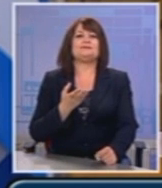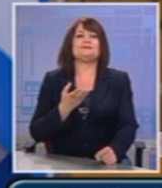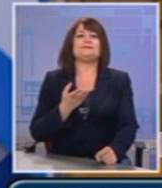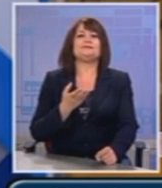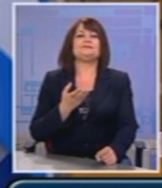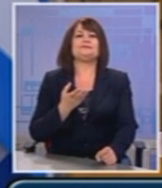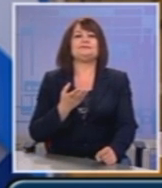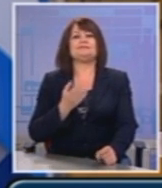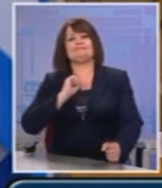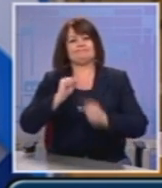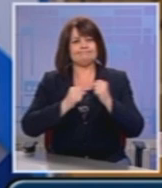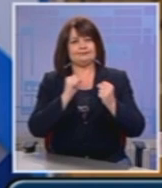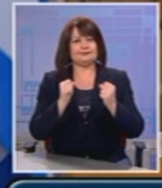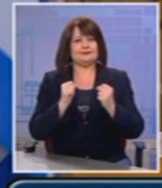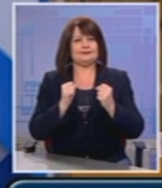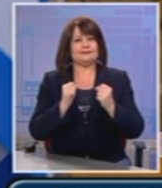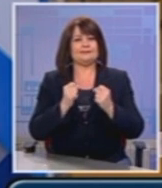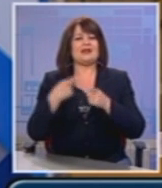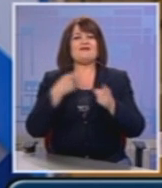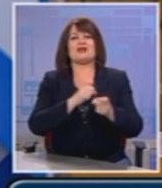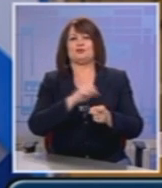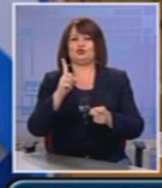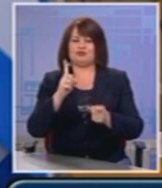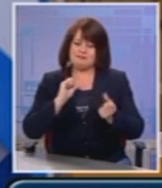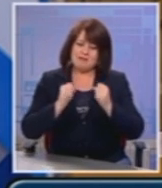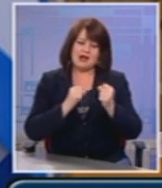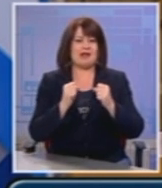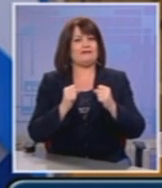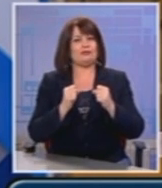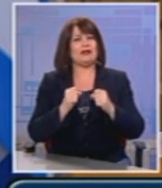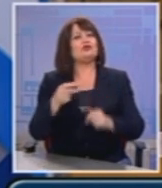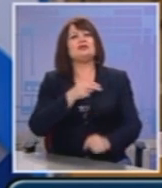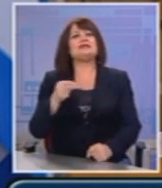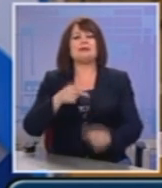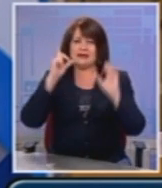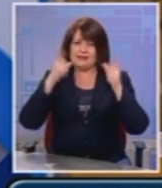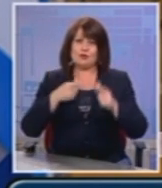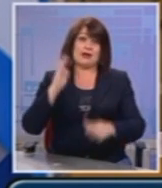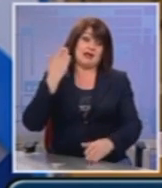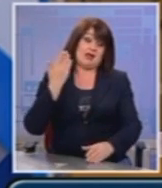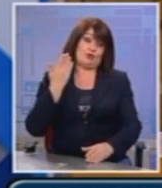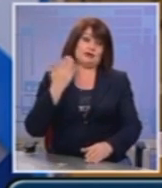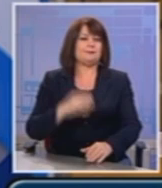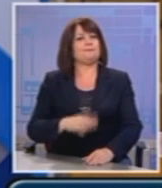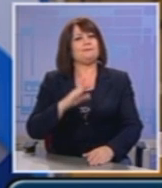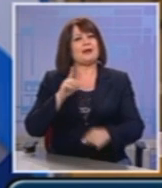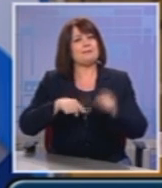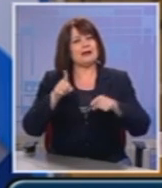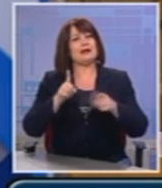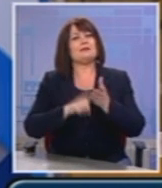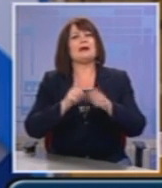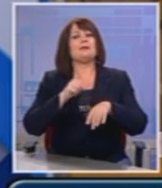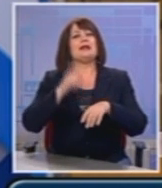την αντίσταση αυτή κατά του εκβιασμού που αυτό σήμαινε δημοκρατία κάποτε κάποιοι πρέπει να θυμούνται